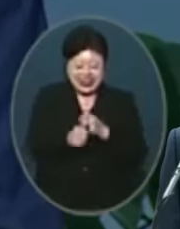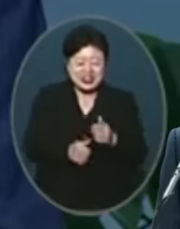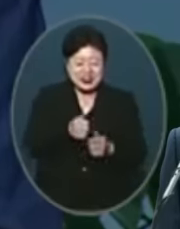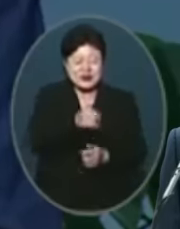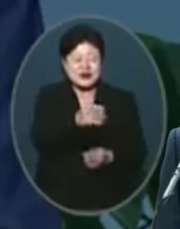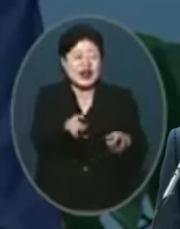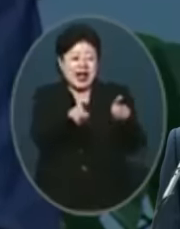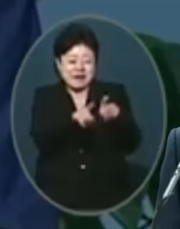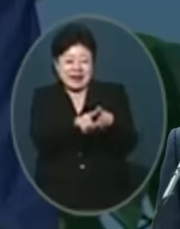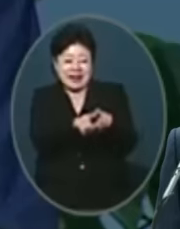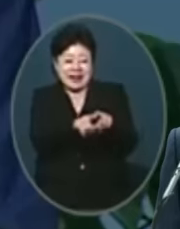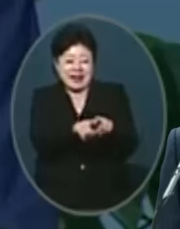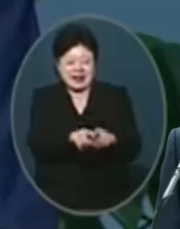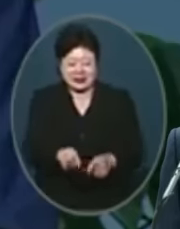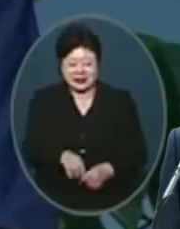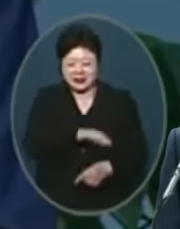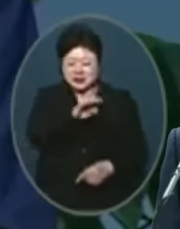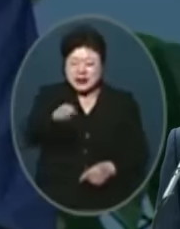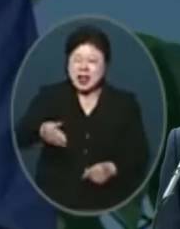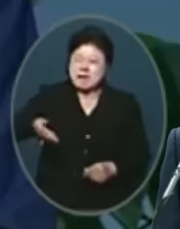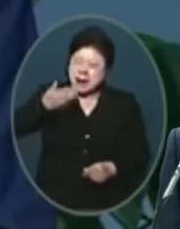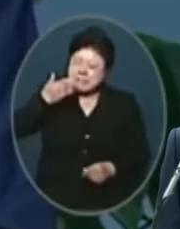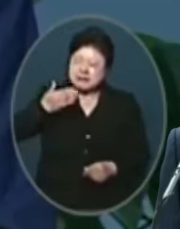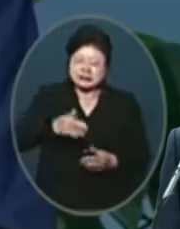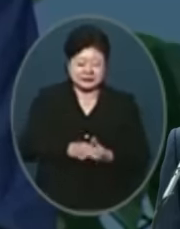하나님이 우리에게 밥으로 줄 테니